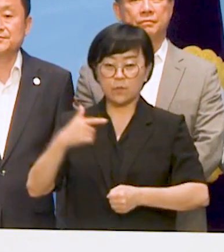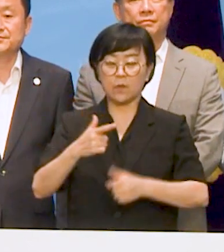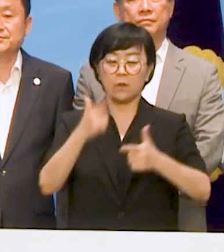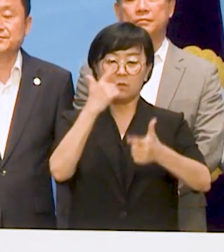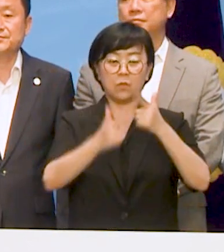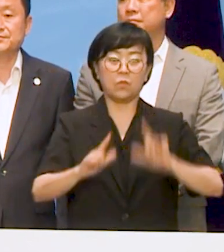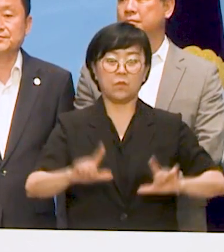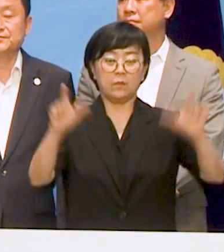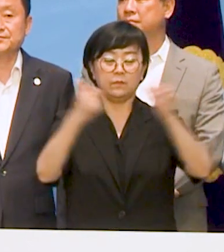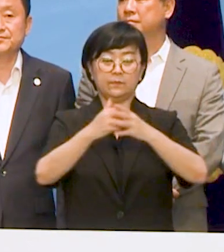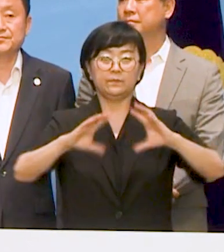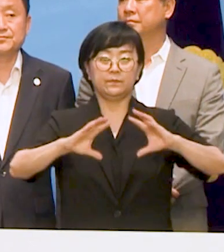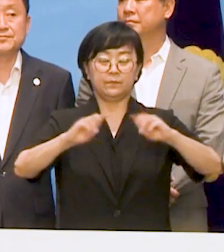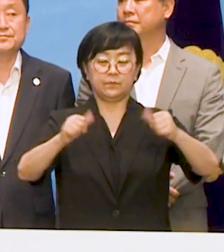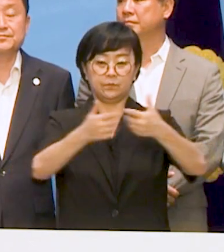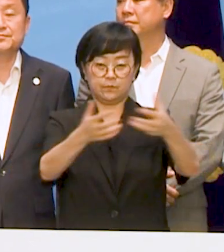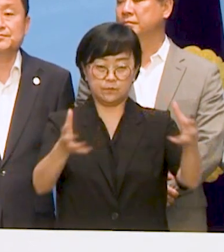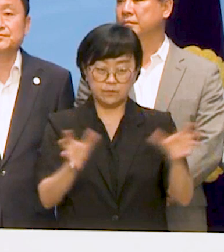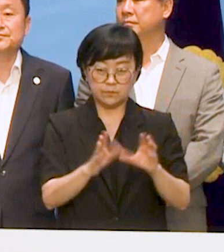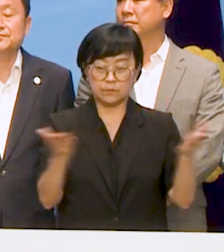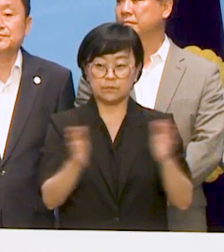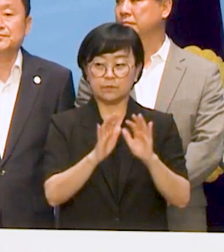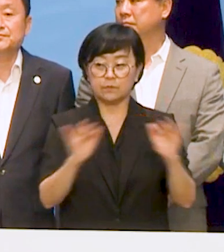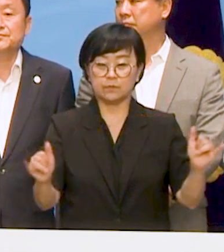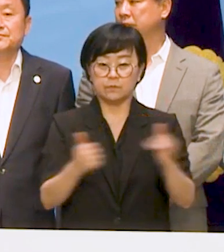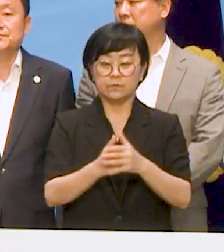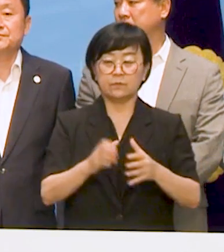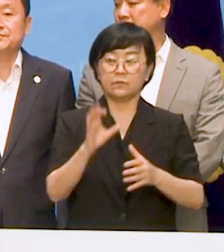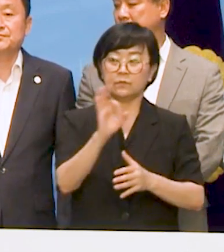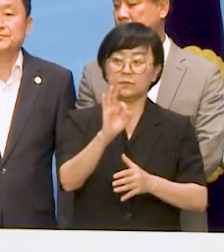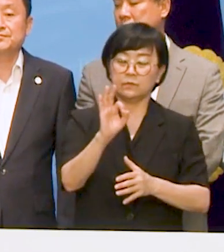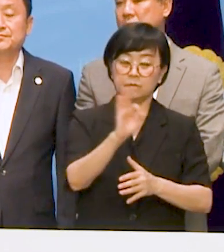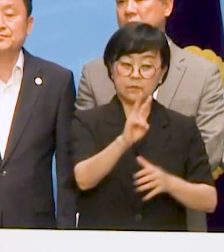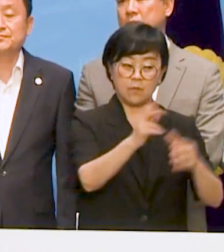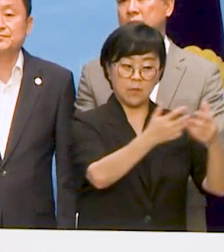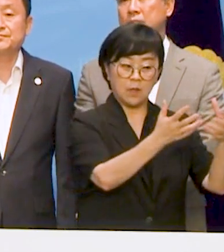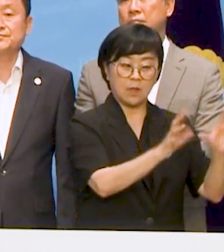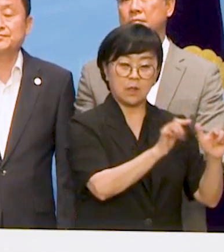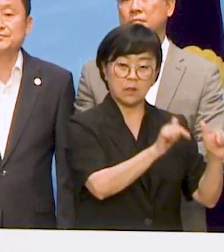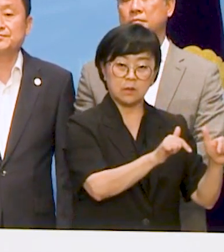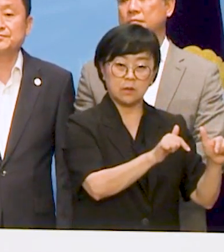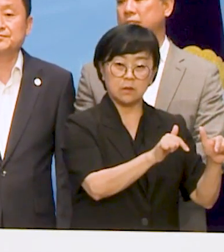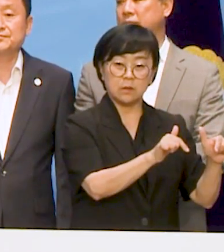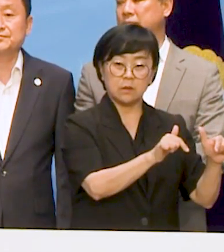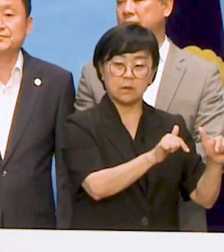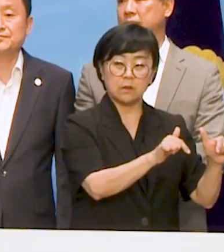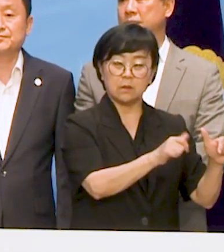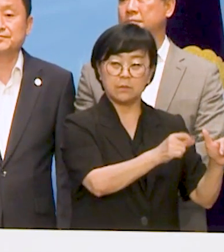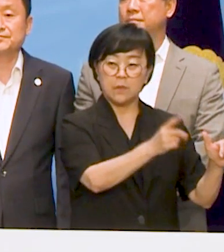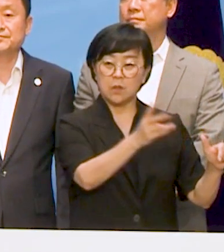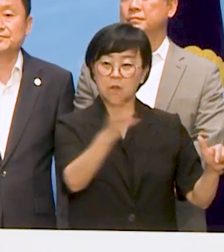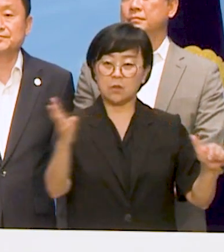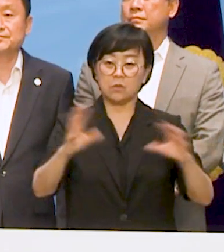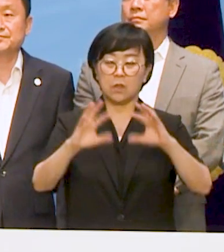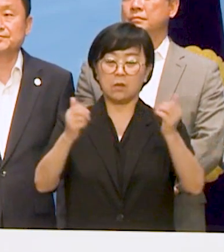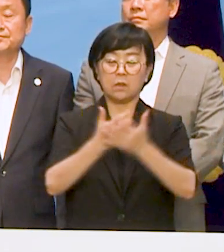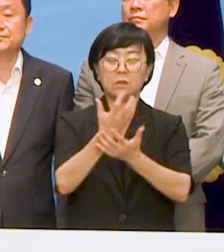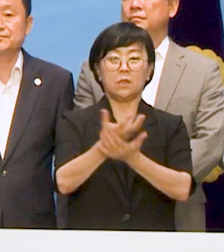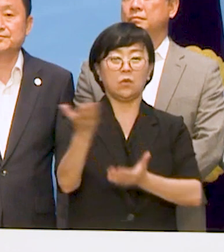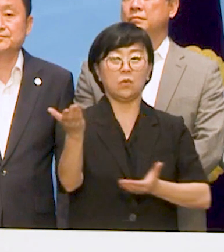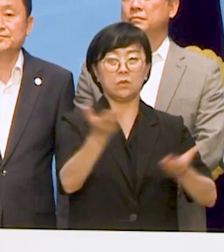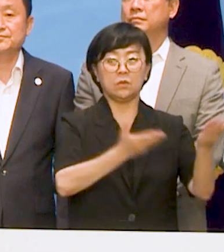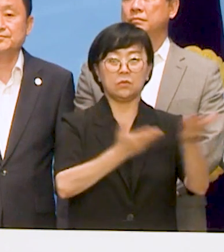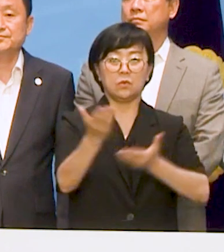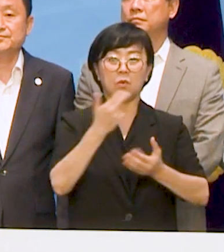목요일 국토부 실무자들이 국토의 야당 간사와 몇몇의원실에 자료 제출